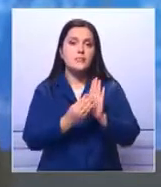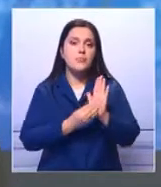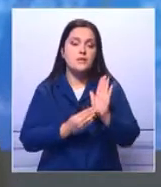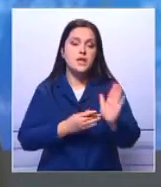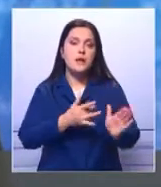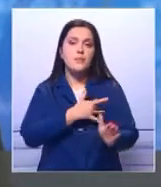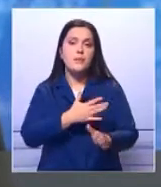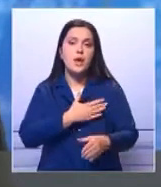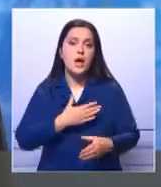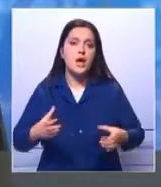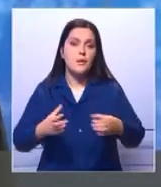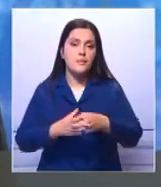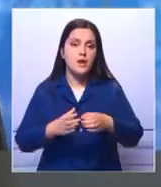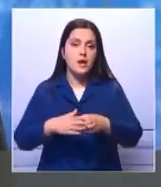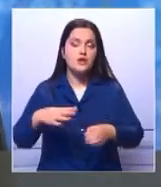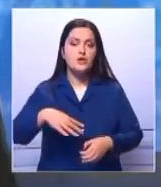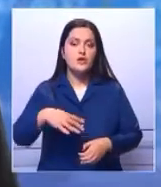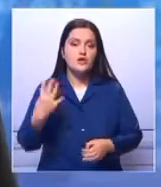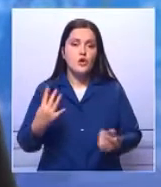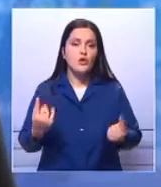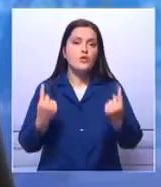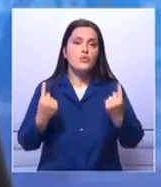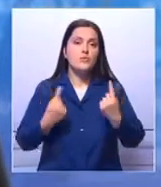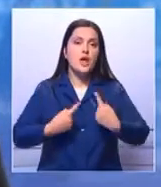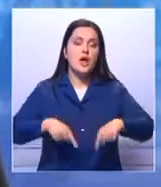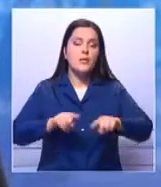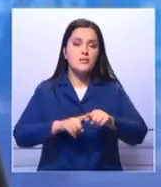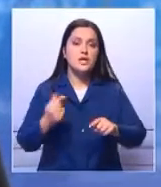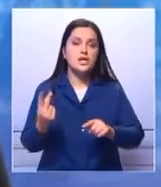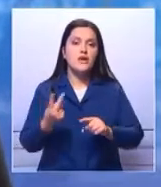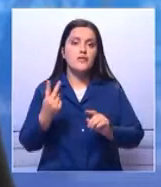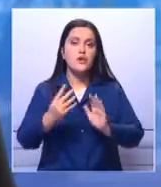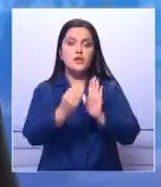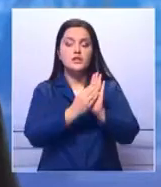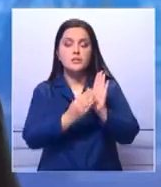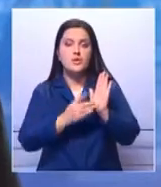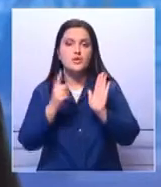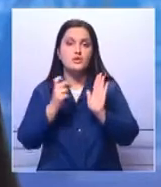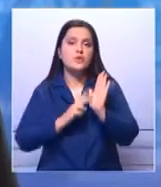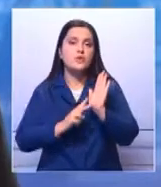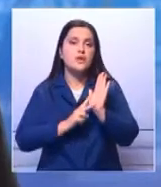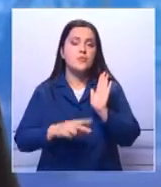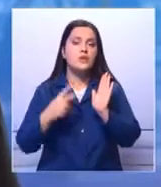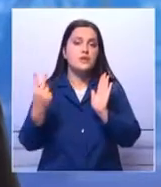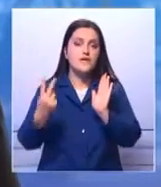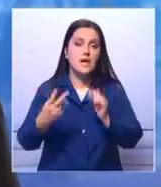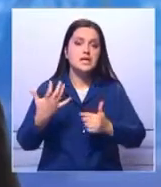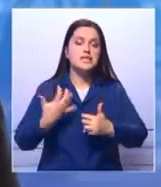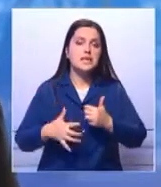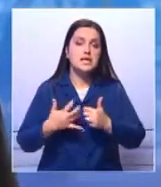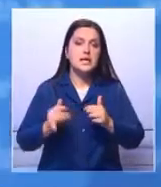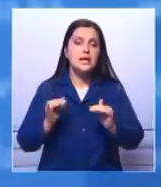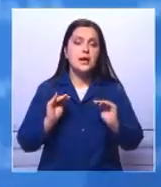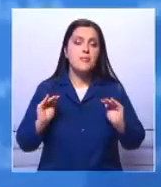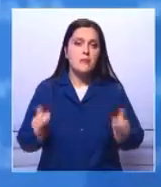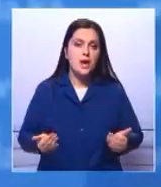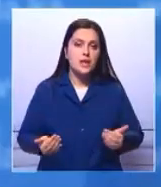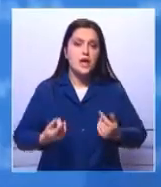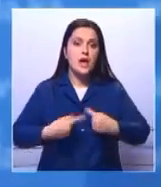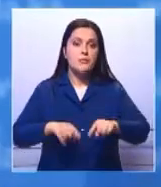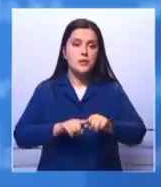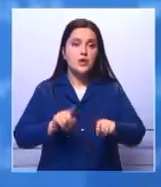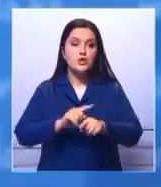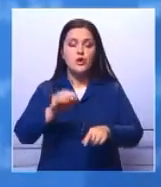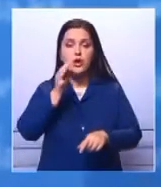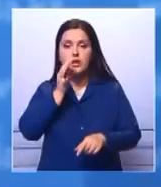Первый список — 44 крупных объекта, и второй список — 172 средних и малых объектов. Также